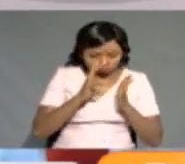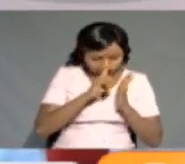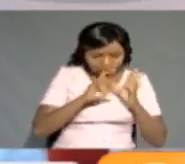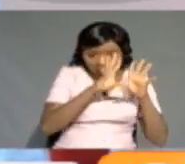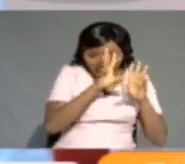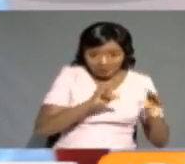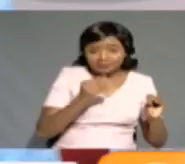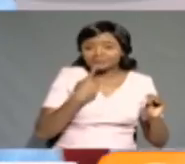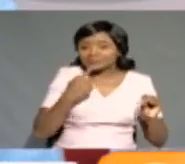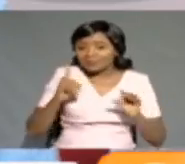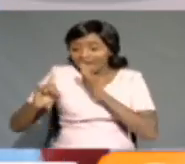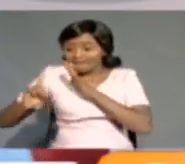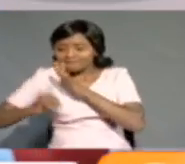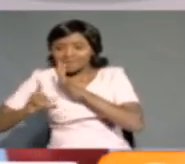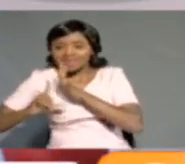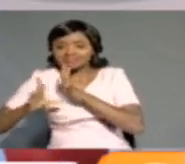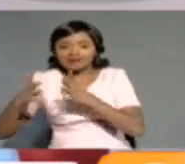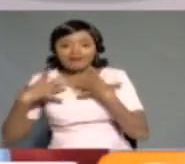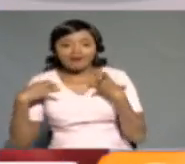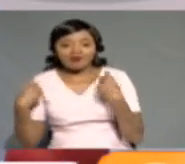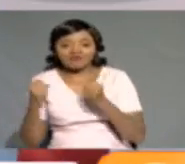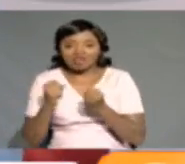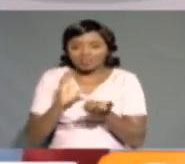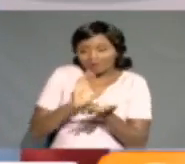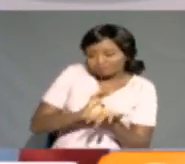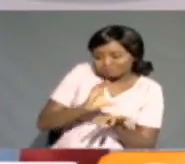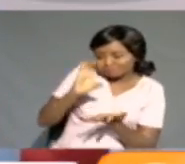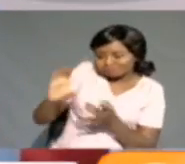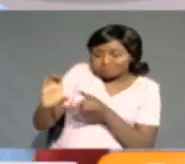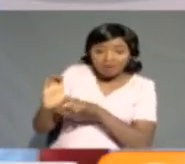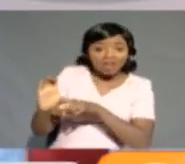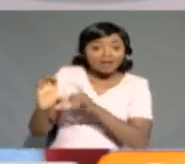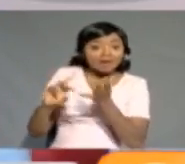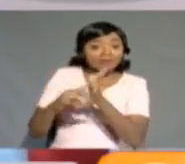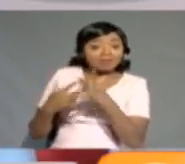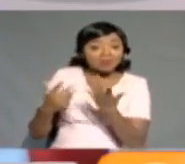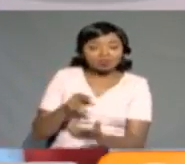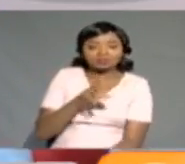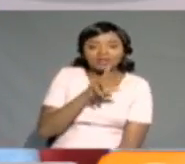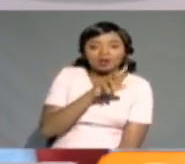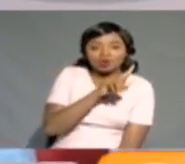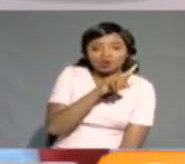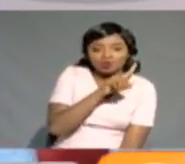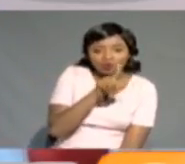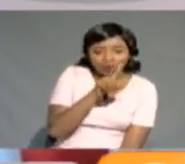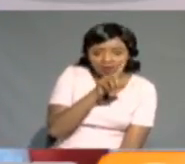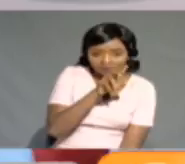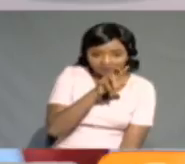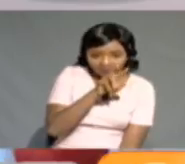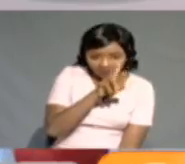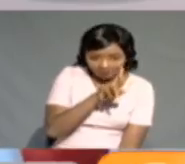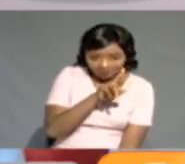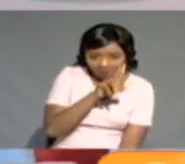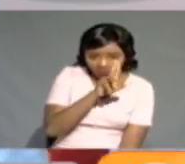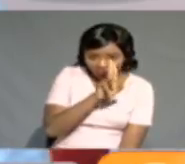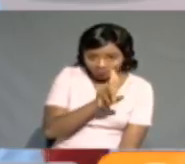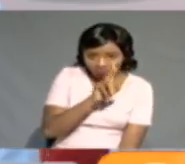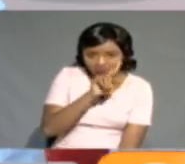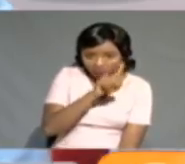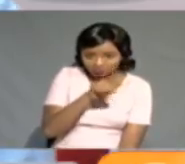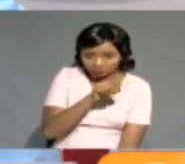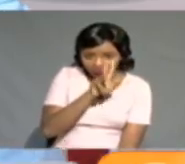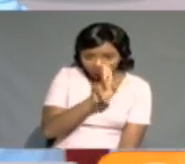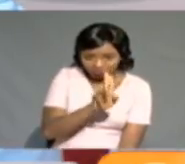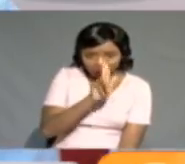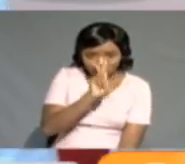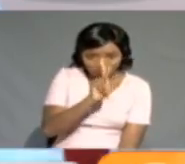afya tumeitengea bilioni hizi. Hiyo pia ruzuku. Ruzuku ndio. Pesa ambazo serikali inatoa kwa wizara idara ili kuweza